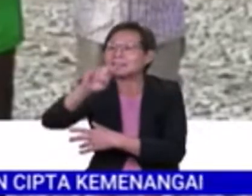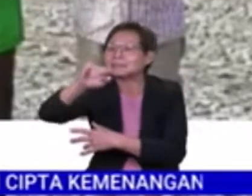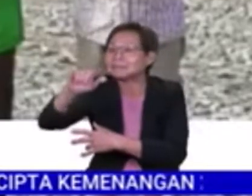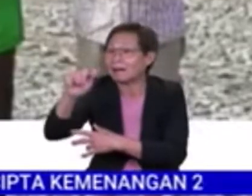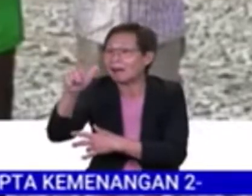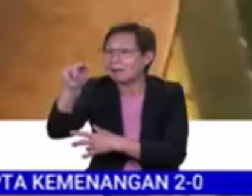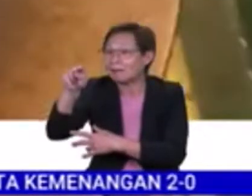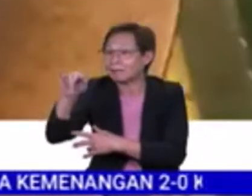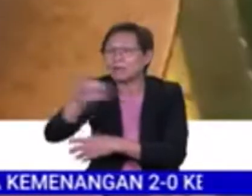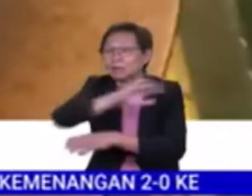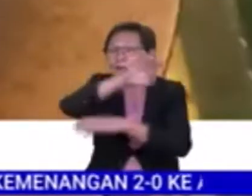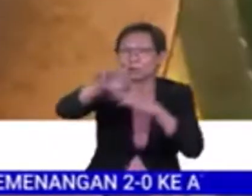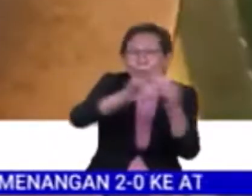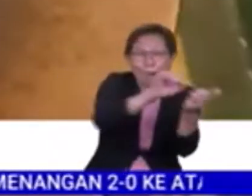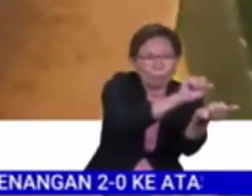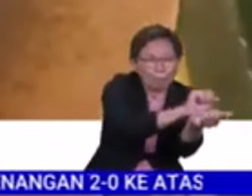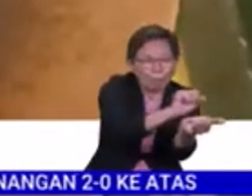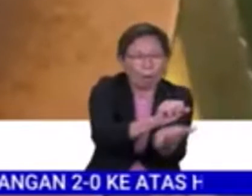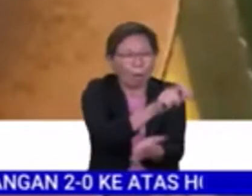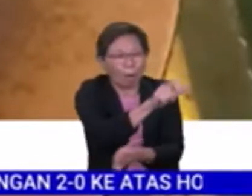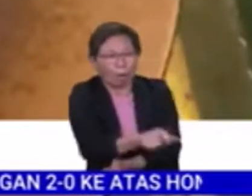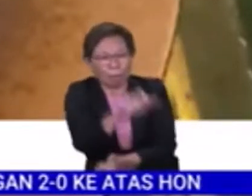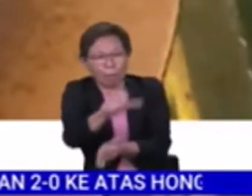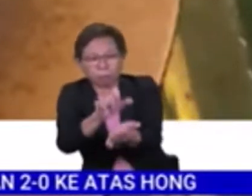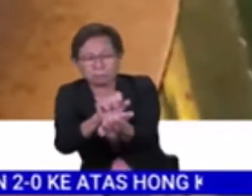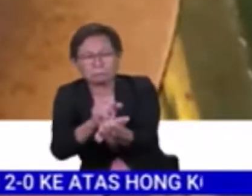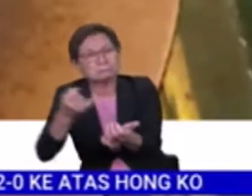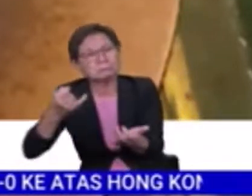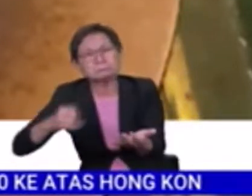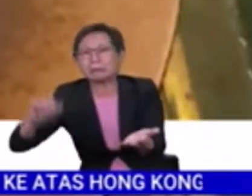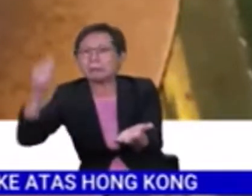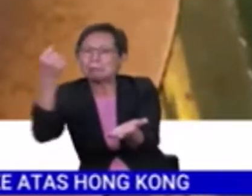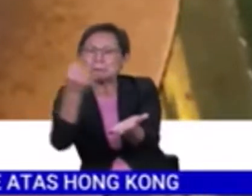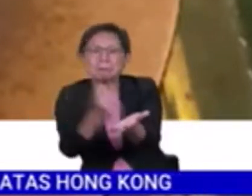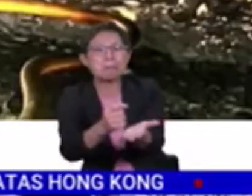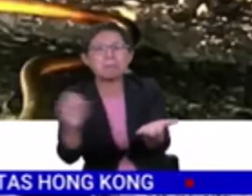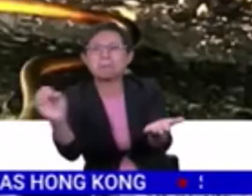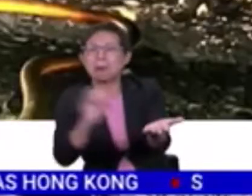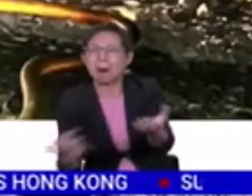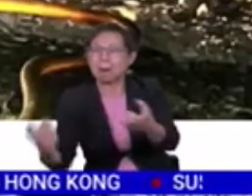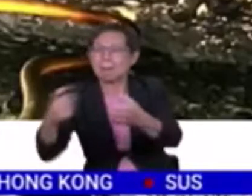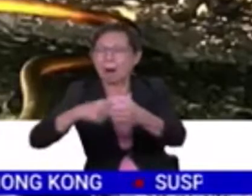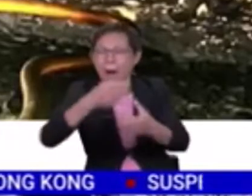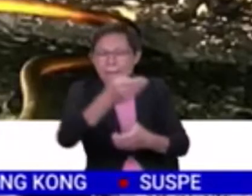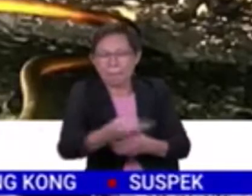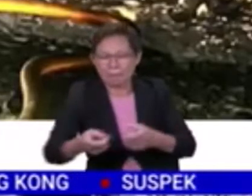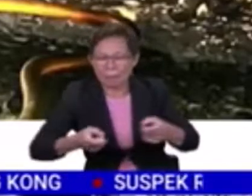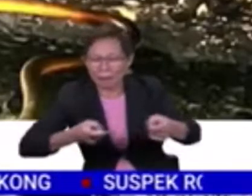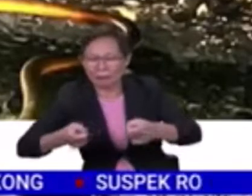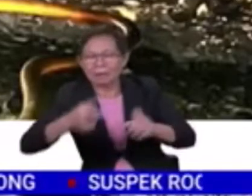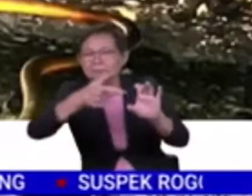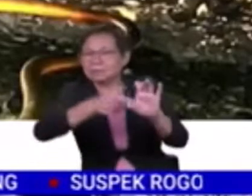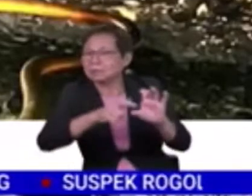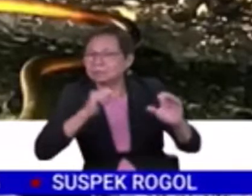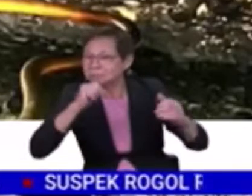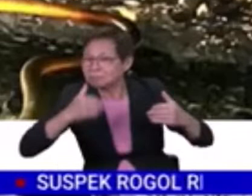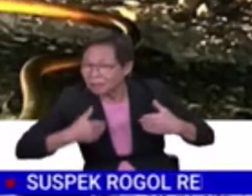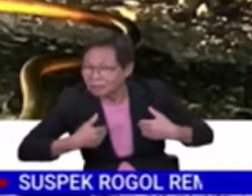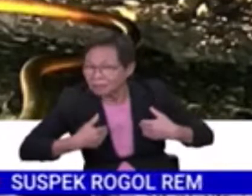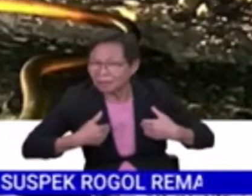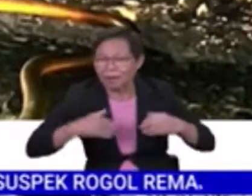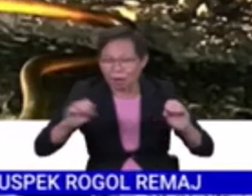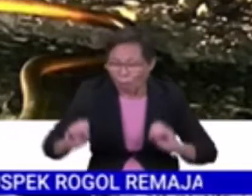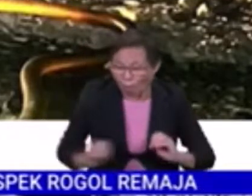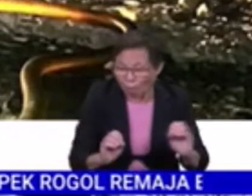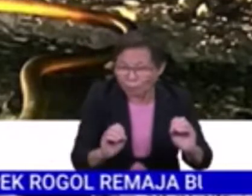berkata semua yang ditahan juga gagal mengemukakan sebarang dokumen berkaitan barang kawalan tersebut. Dalam operasi